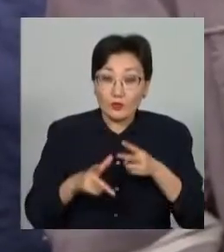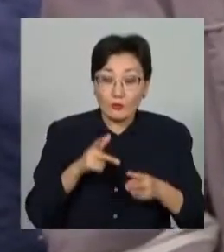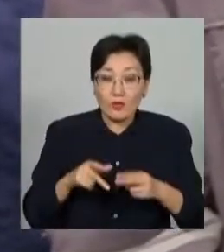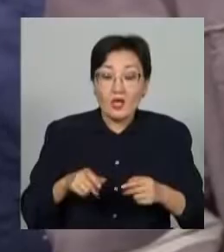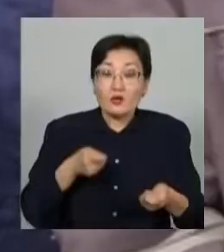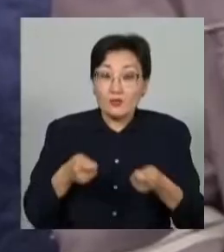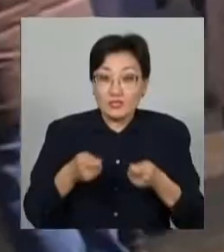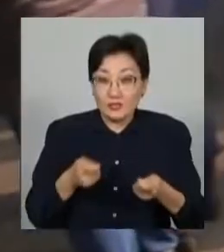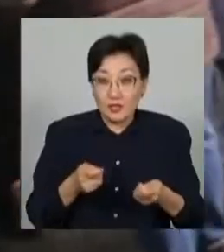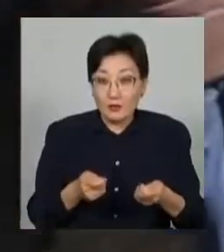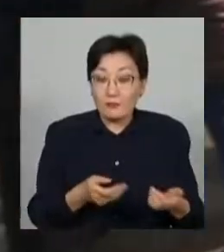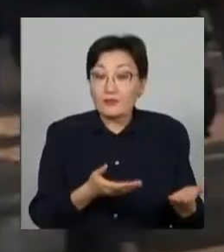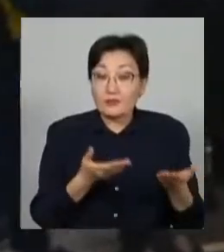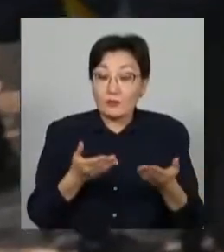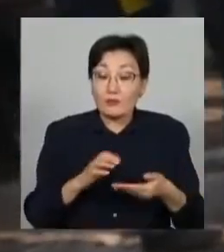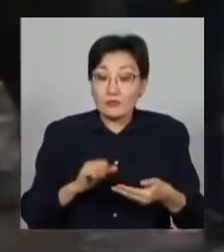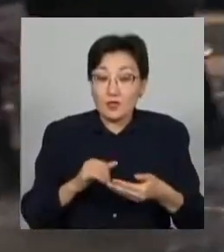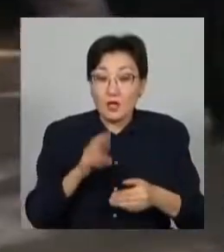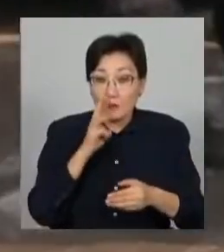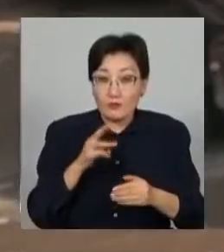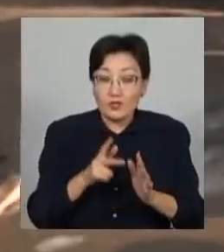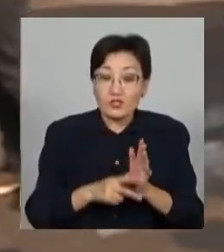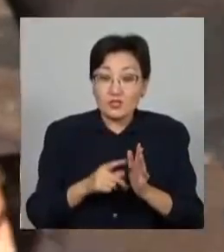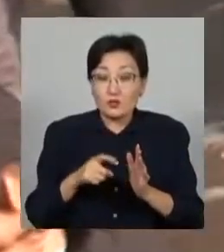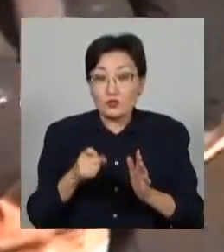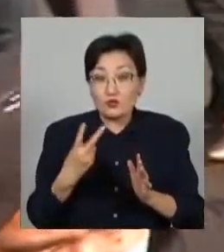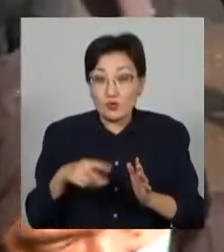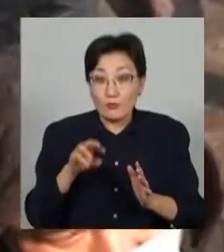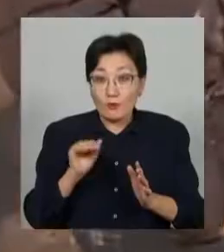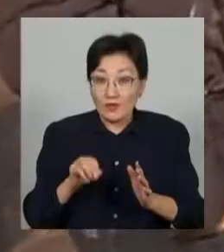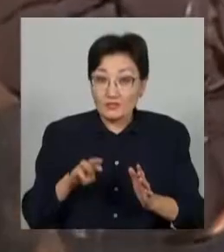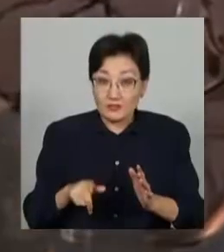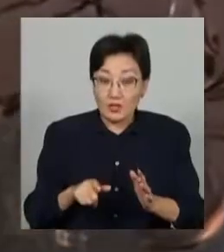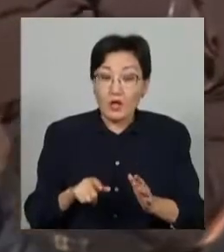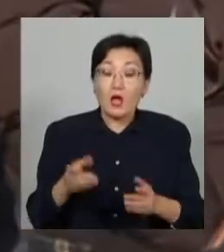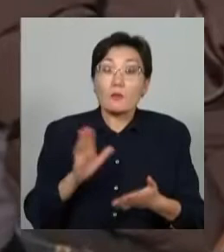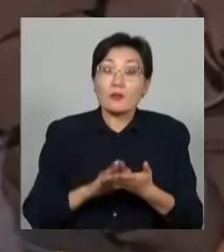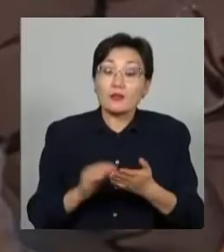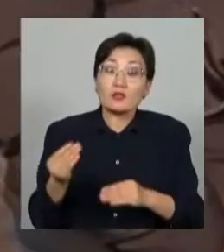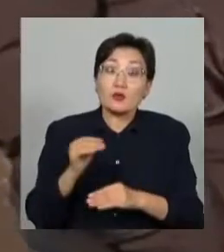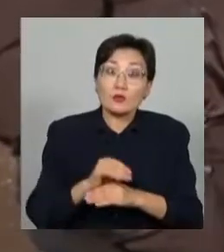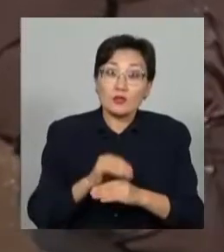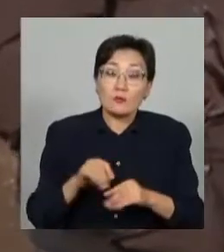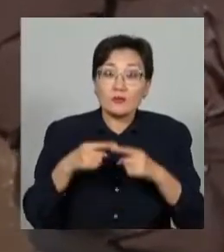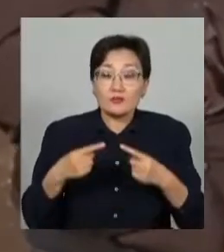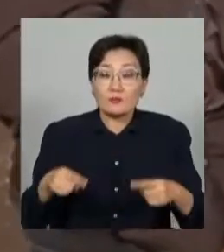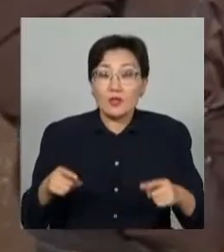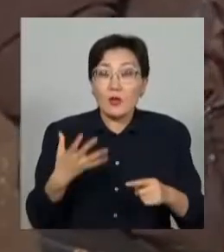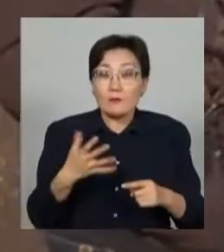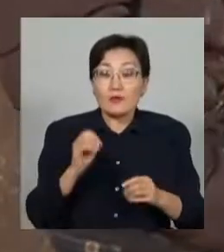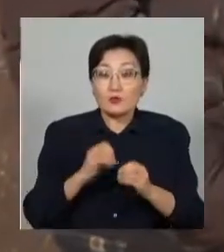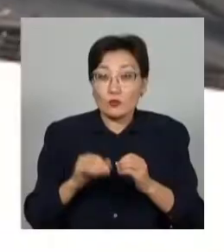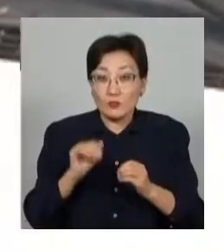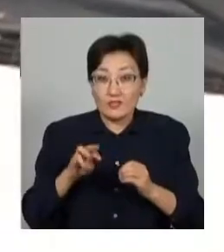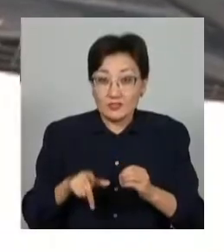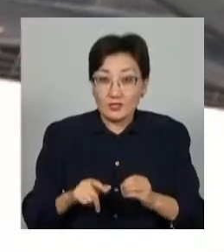айтып басшыларды шақырды. Айтуларынша айлық ақы 80-120 мыңнан аспайды. Ал сыйақы қосылған күннің өзінде айырмашылық тек 5-10 мың